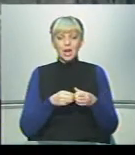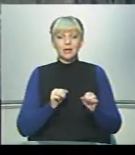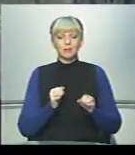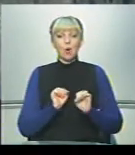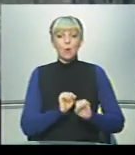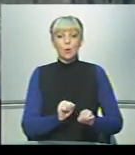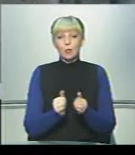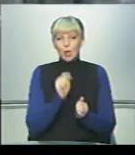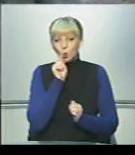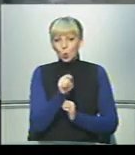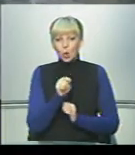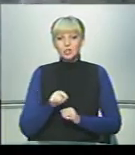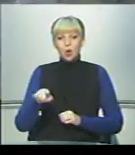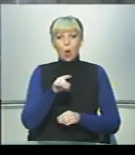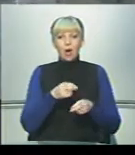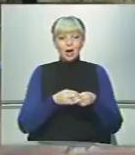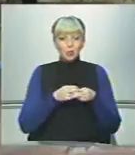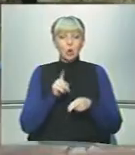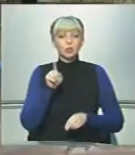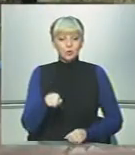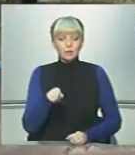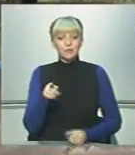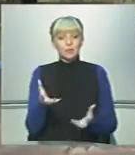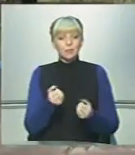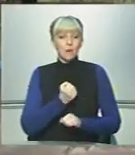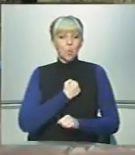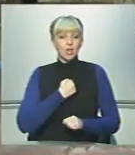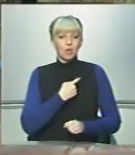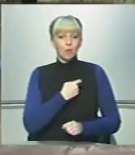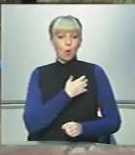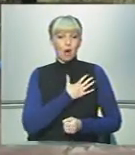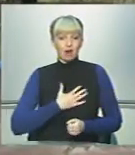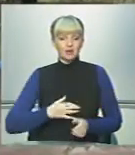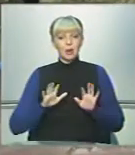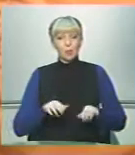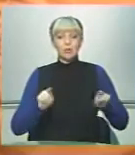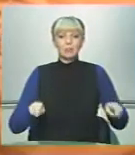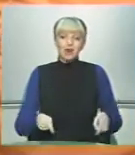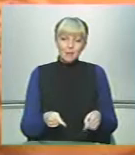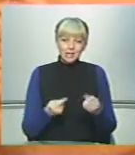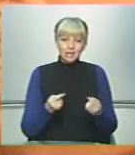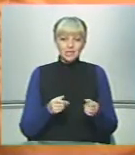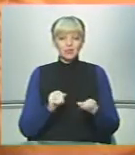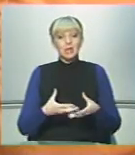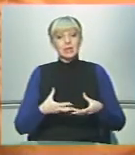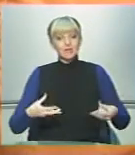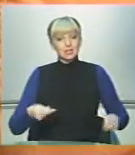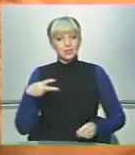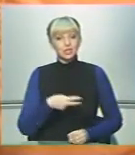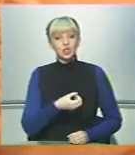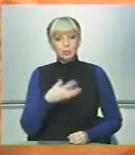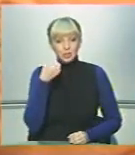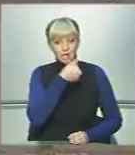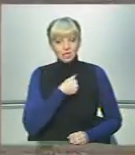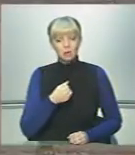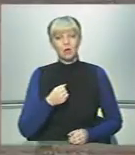оборону поблизу Луганського аеропорту. Тоді ж Олександр отримав бойове поранення. Потім реабілітація, а вже навесні